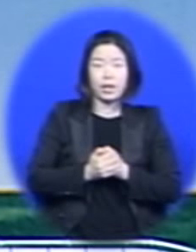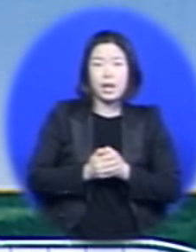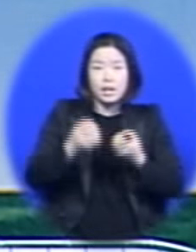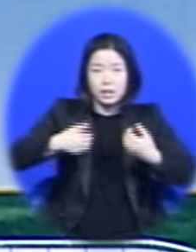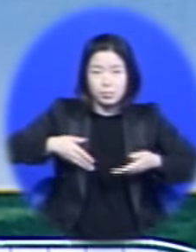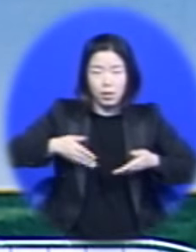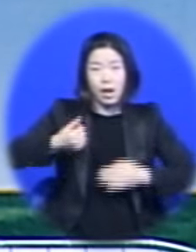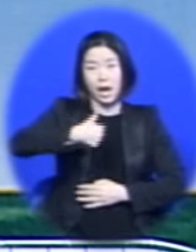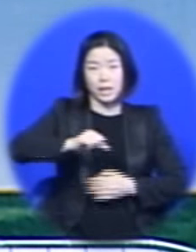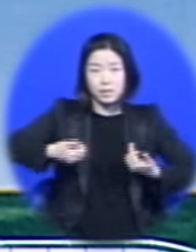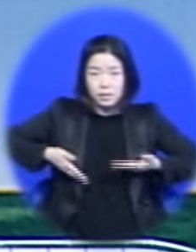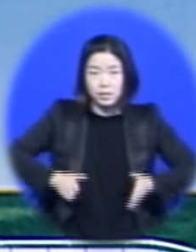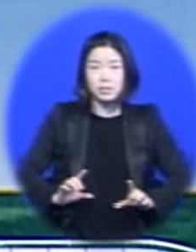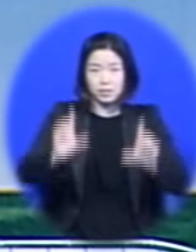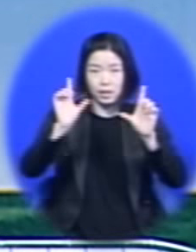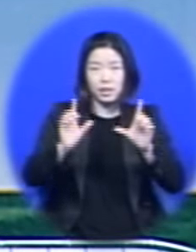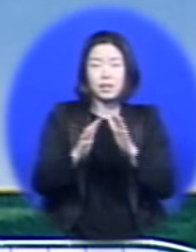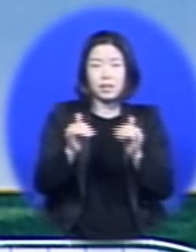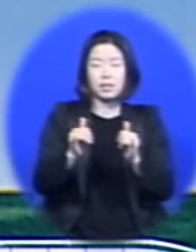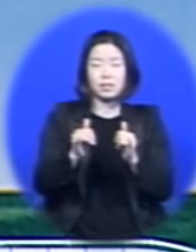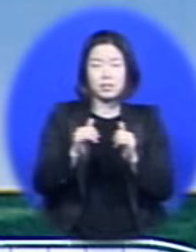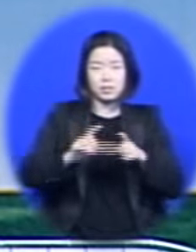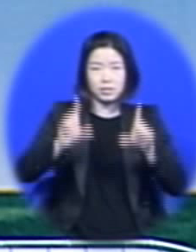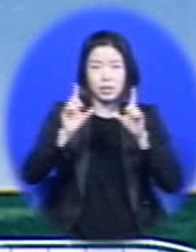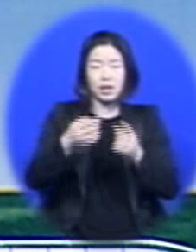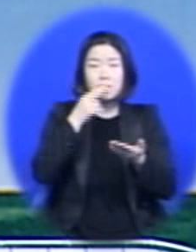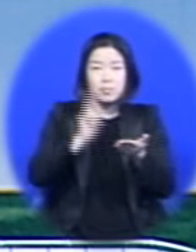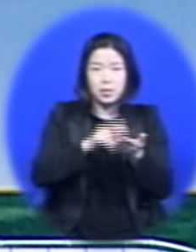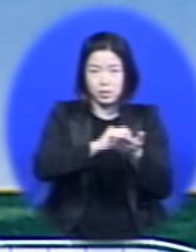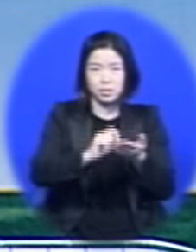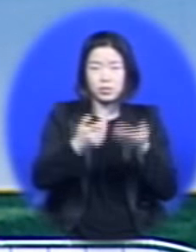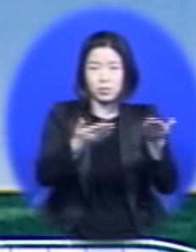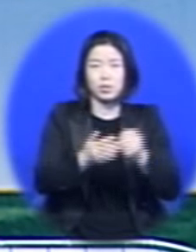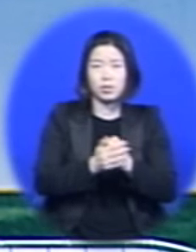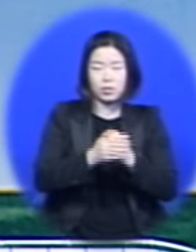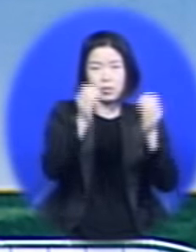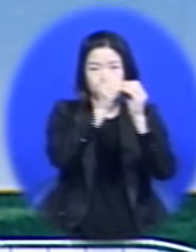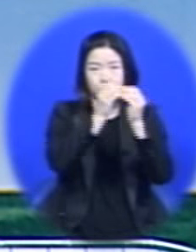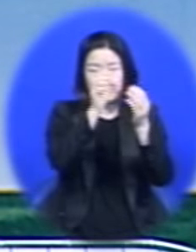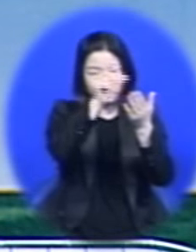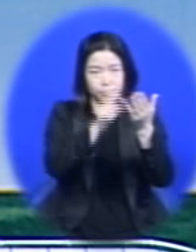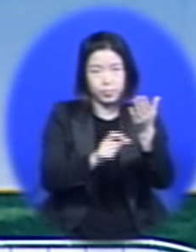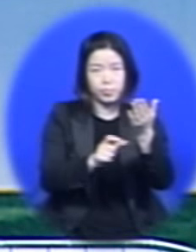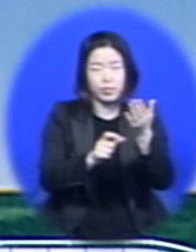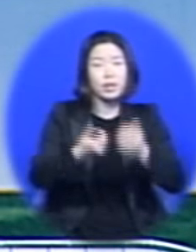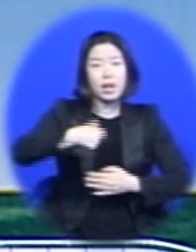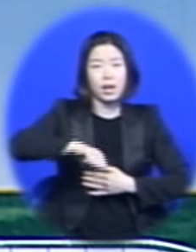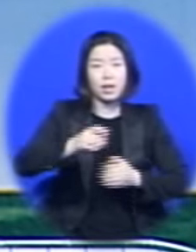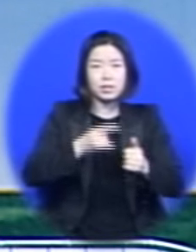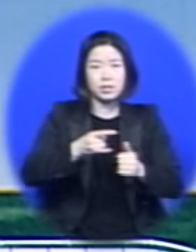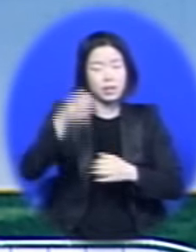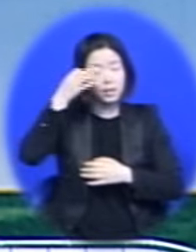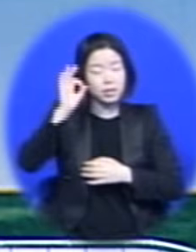생일날, 아들의 생일날 편지를 썼습니다. 구구절절 아들에게 깨달아지는